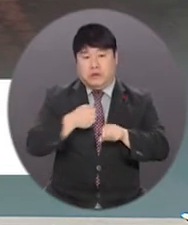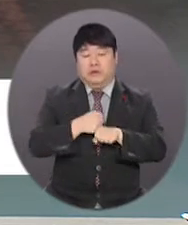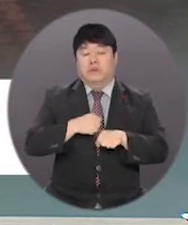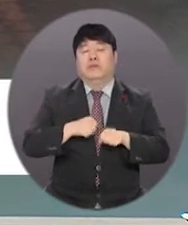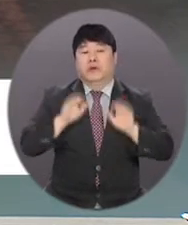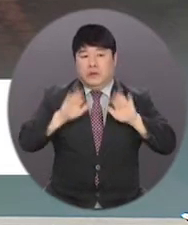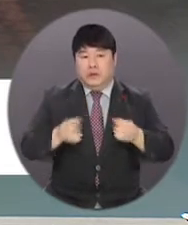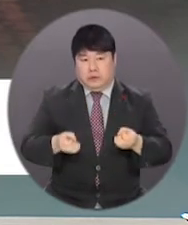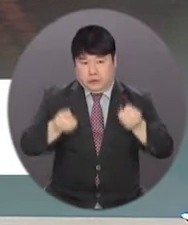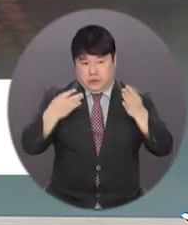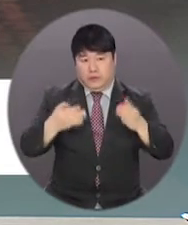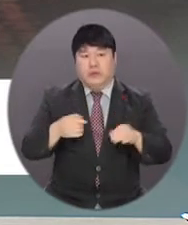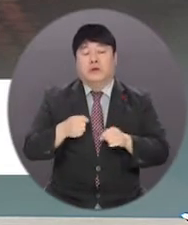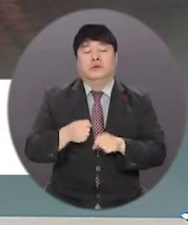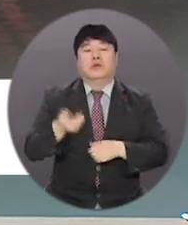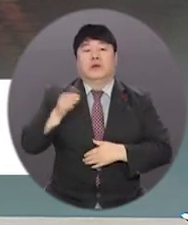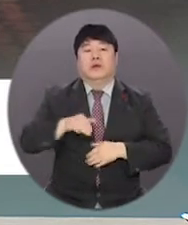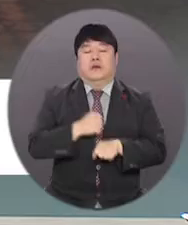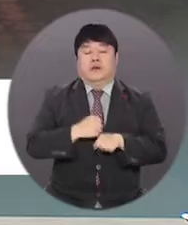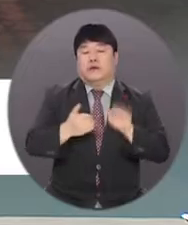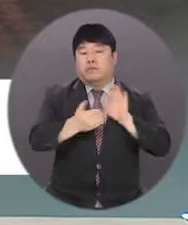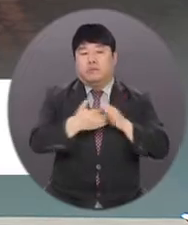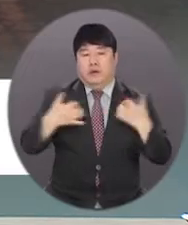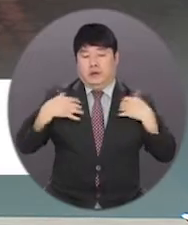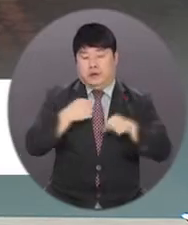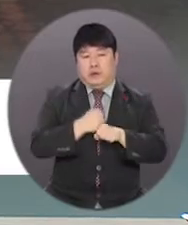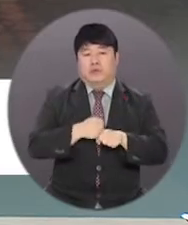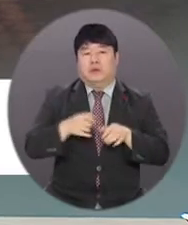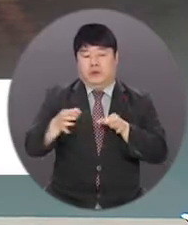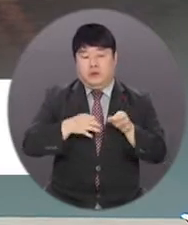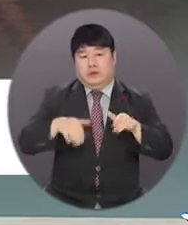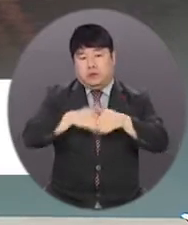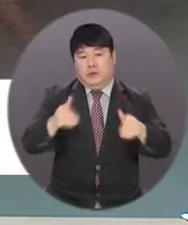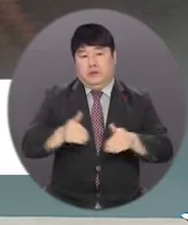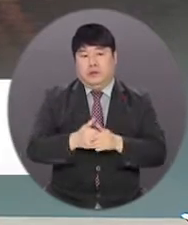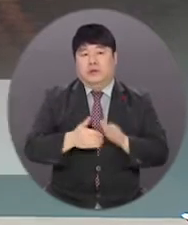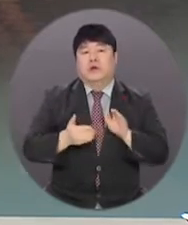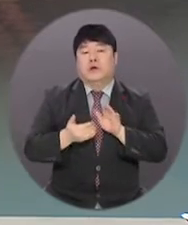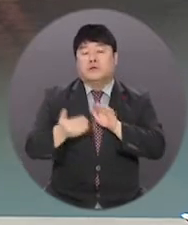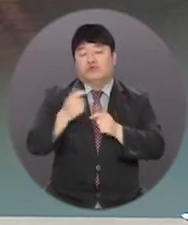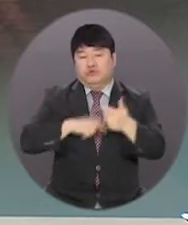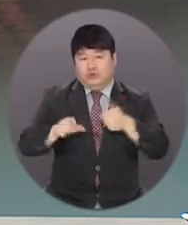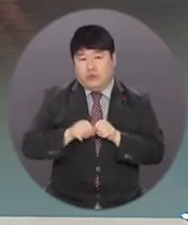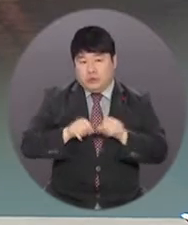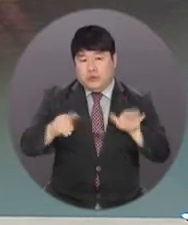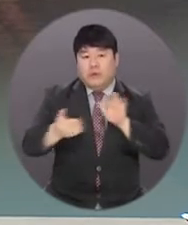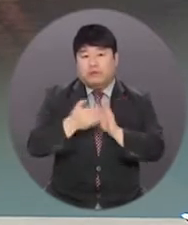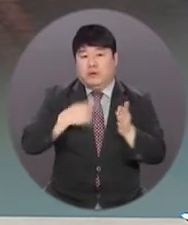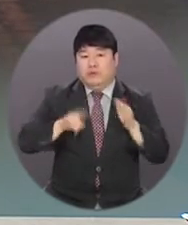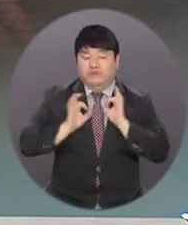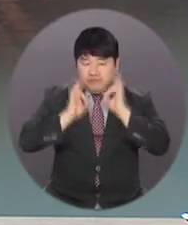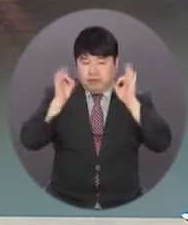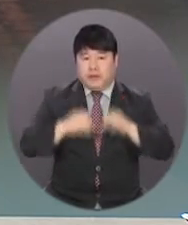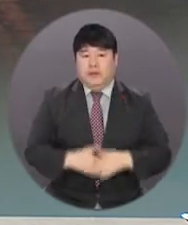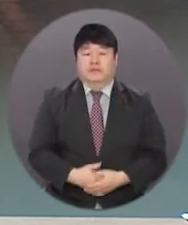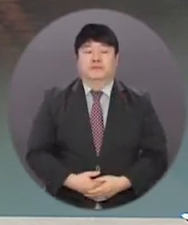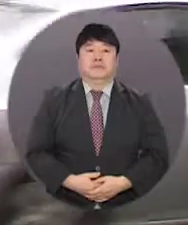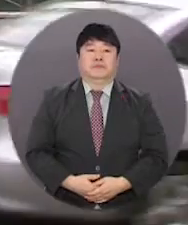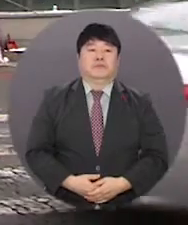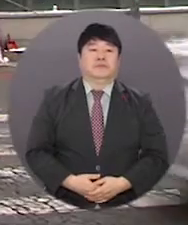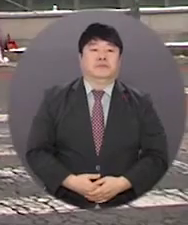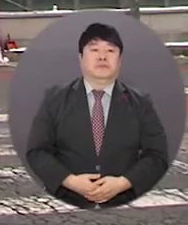대목인데요. 방역당국과 상인회는 추가 확산을 막기 위해 안간힘을 쏟고 있습니다. 김철원 기자가 보도합니다.